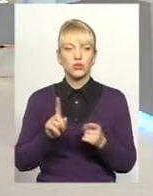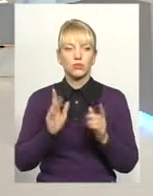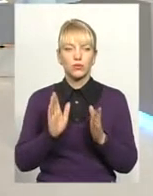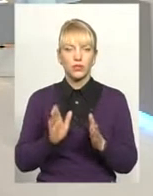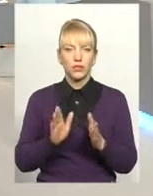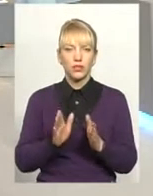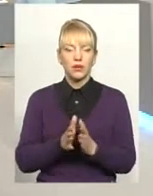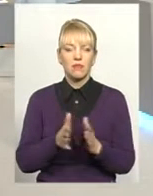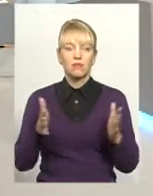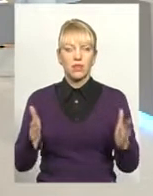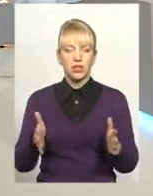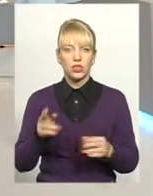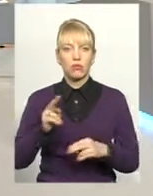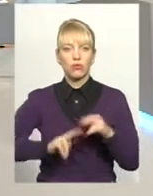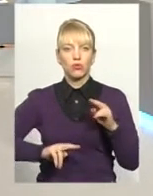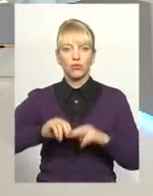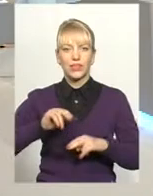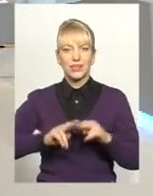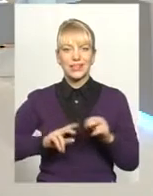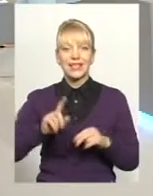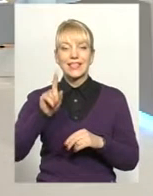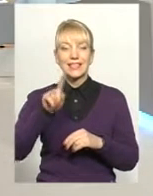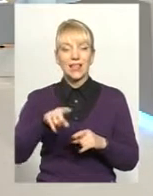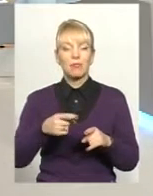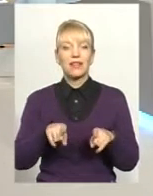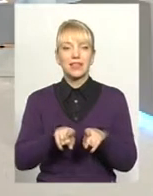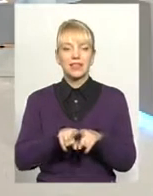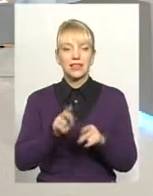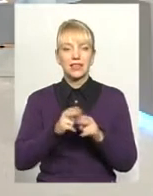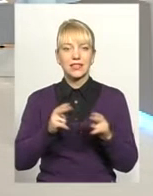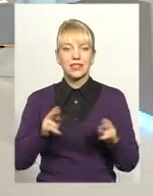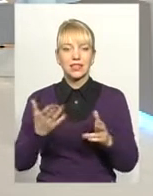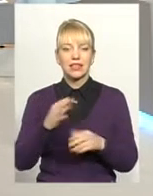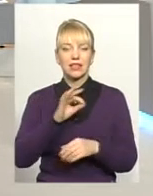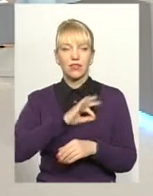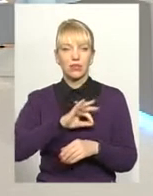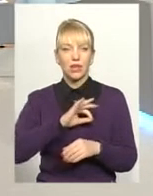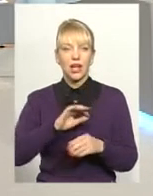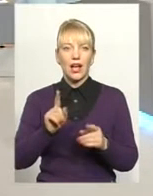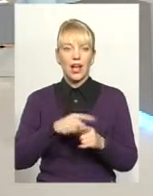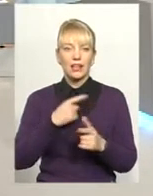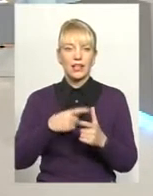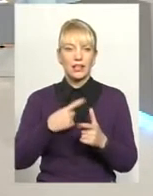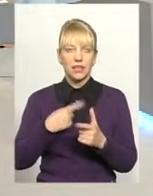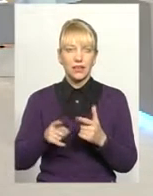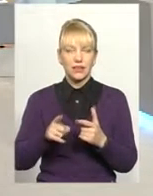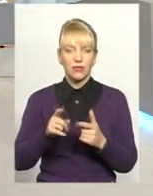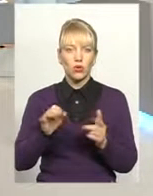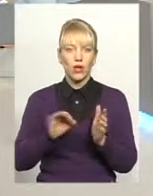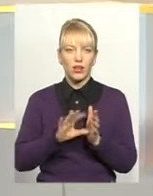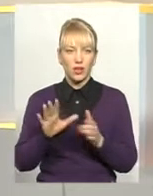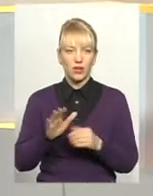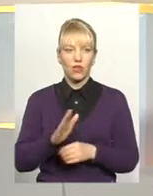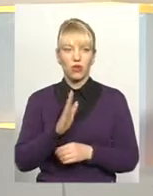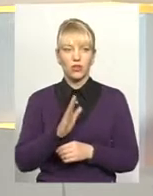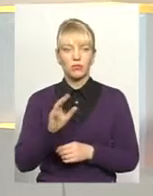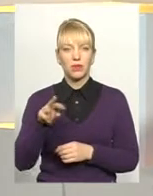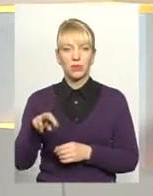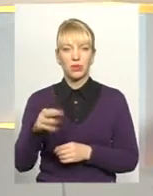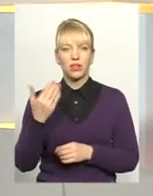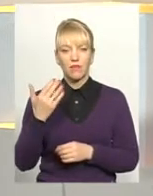більше будується саме таких станцій, які використовують альтернативну енергетику. От, Володимир Миколаївич, ваше підприємство